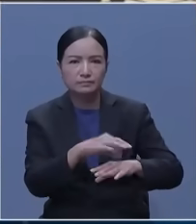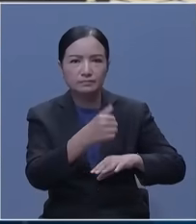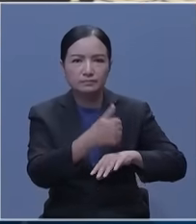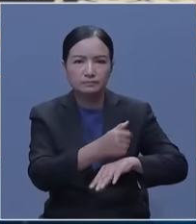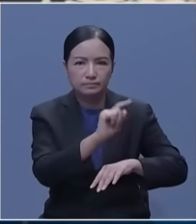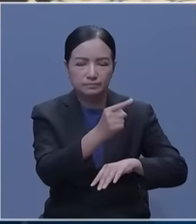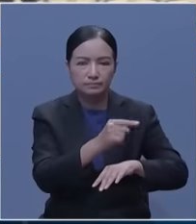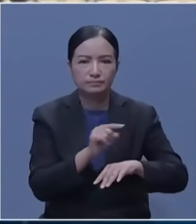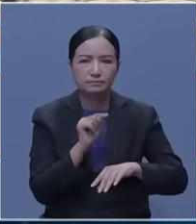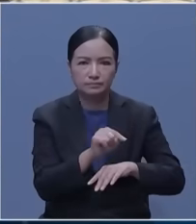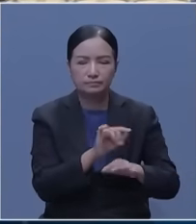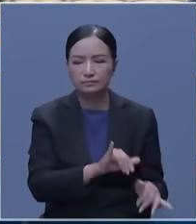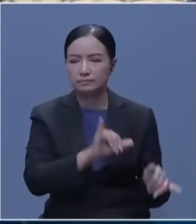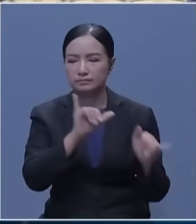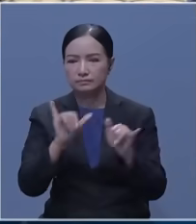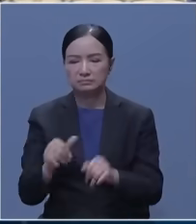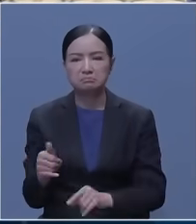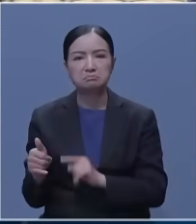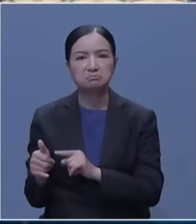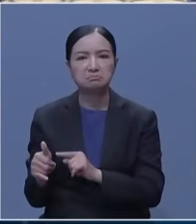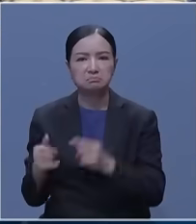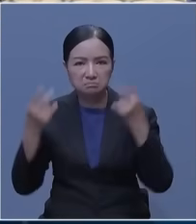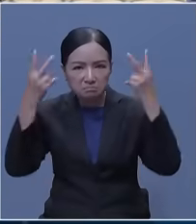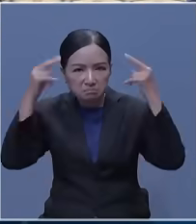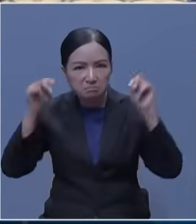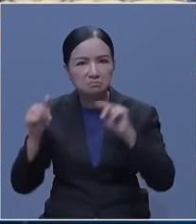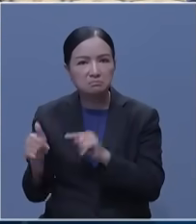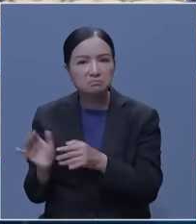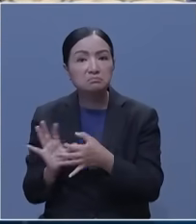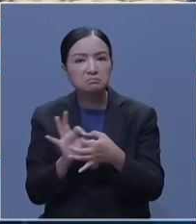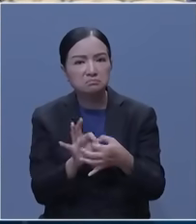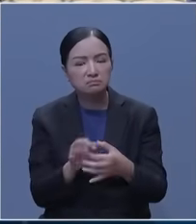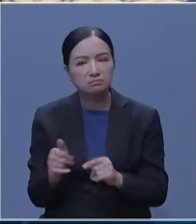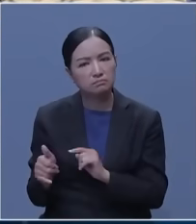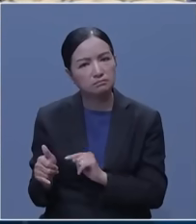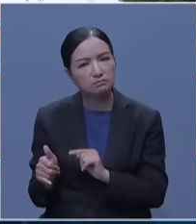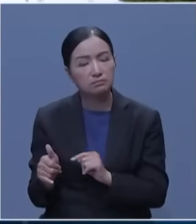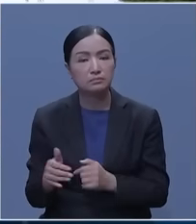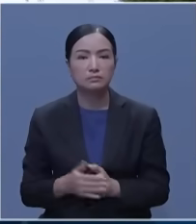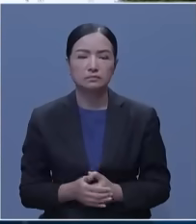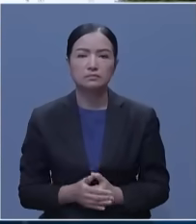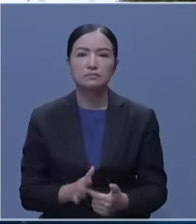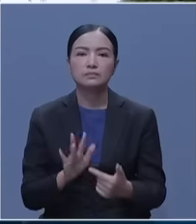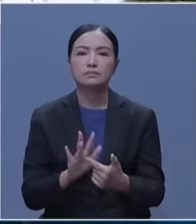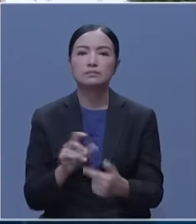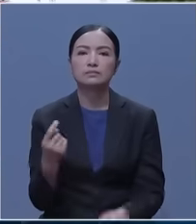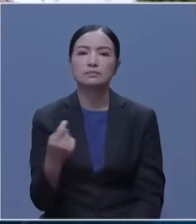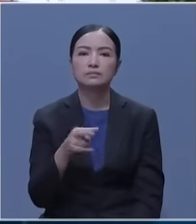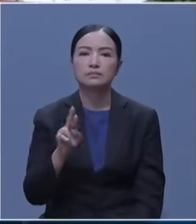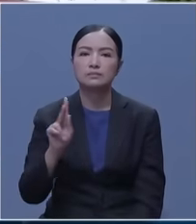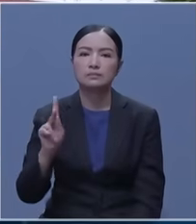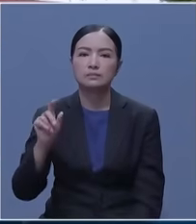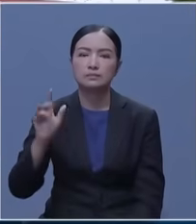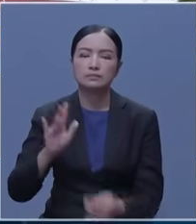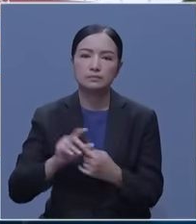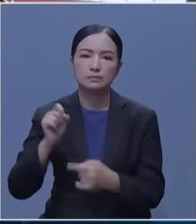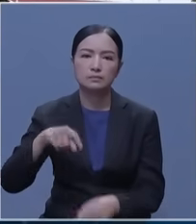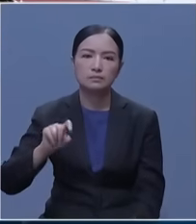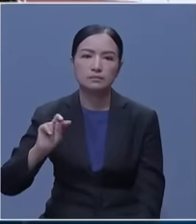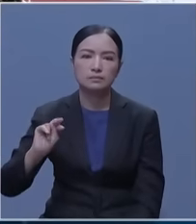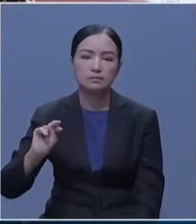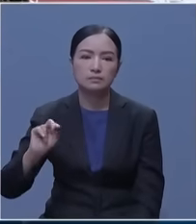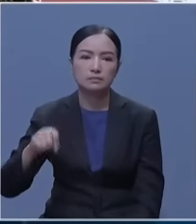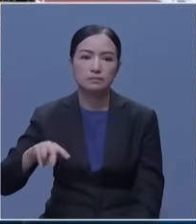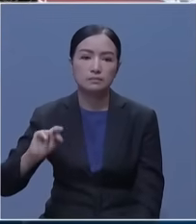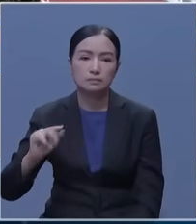การตำรวจนะครับซึ่งนั่นหมายความว่าไม่ใช่แค่การแทรกแซงนะครับแต่นั่นหมายความว่าข้าราชการตำรวจบางคนที่สมหวัง